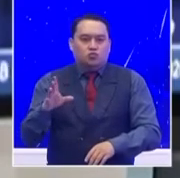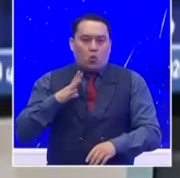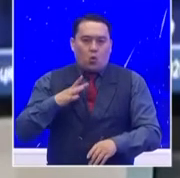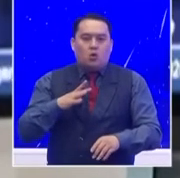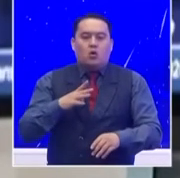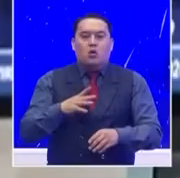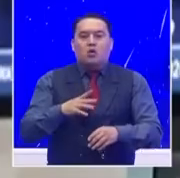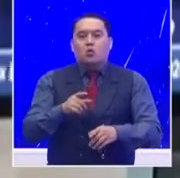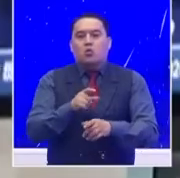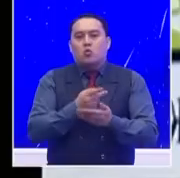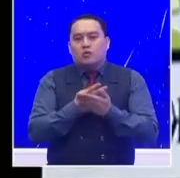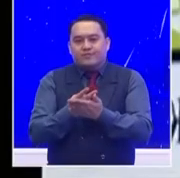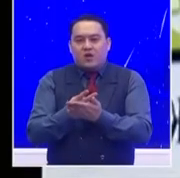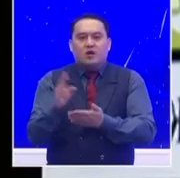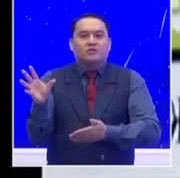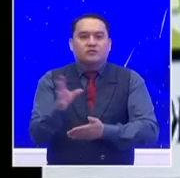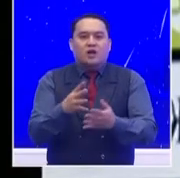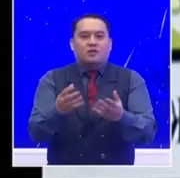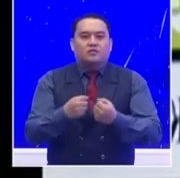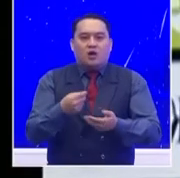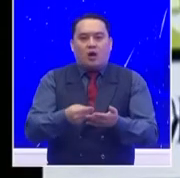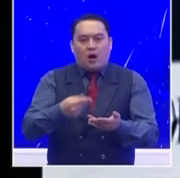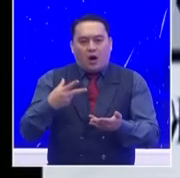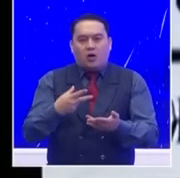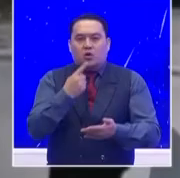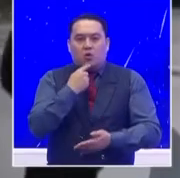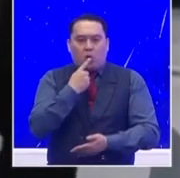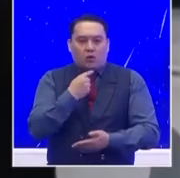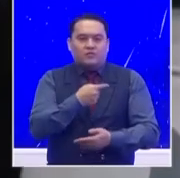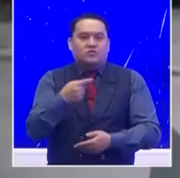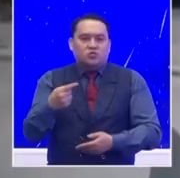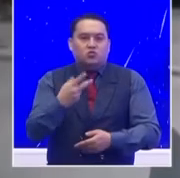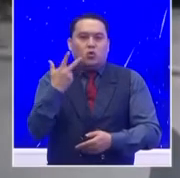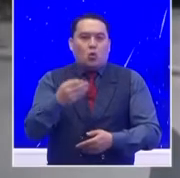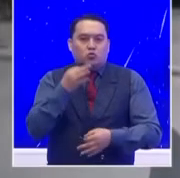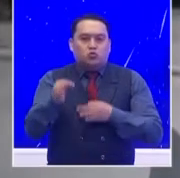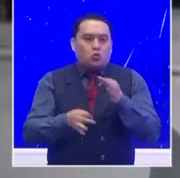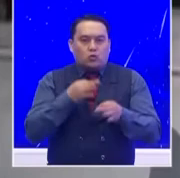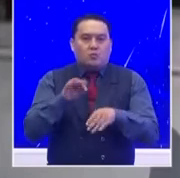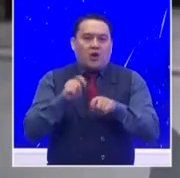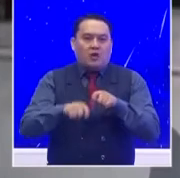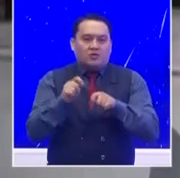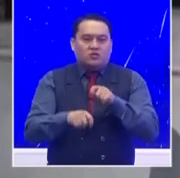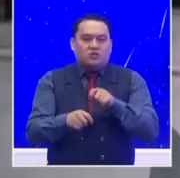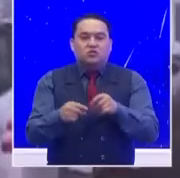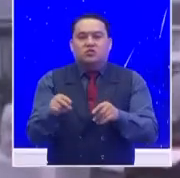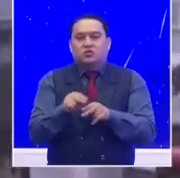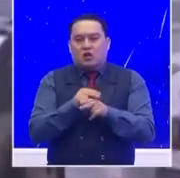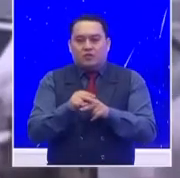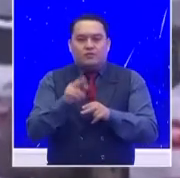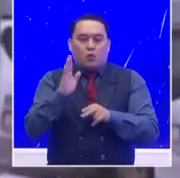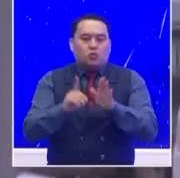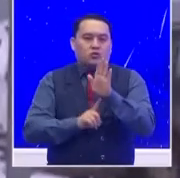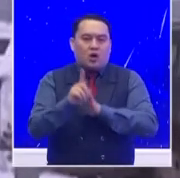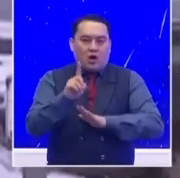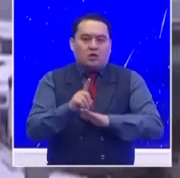рассказала что у госпитализированных взята все необходимые анализы крови в течение трех суток будет проводиться детальная диагностика начата